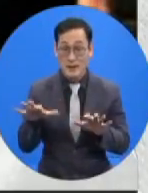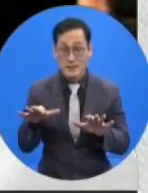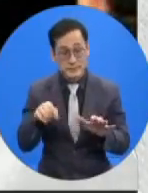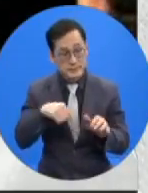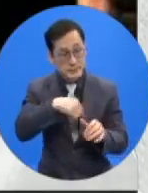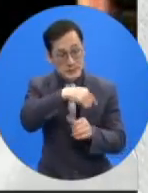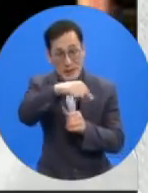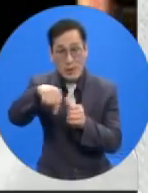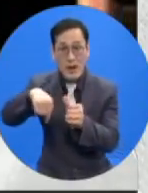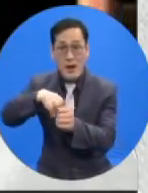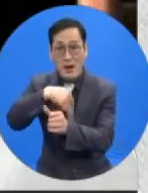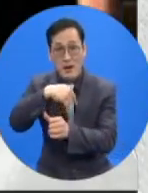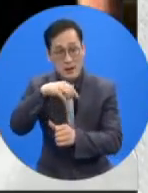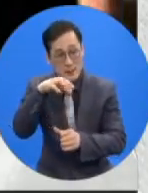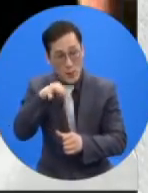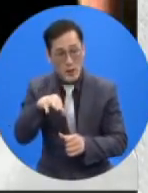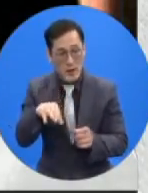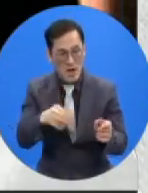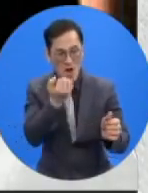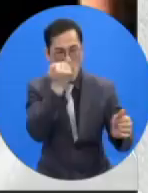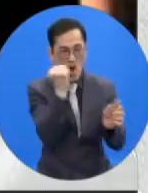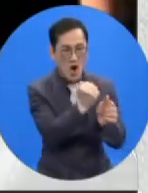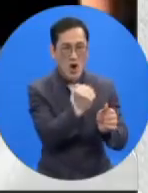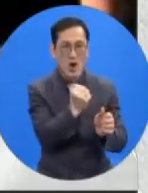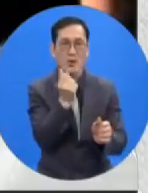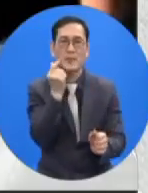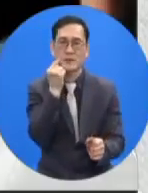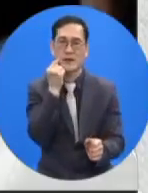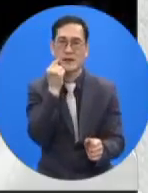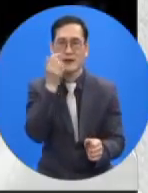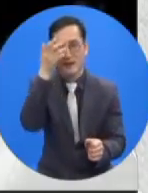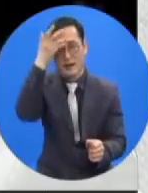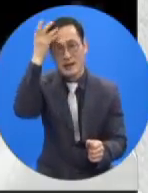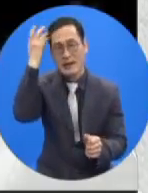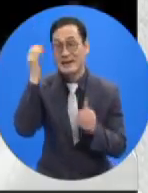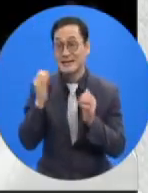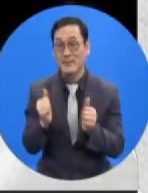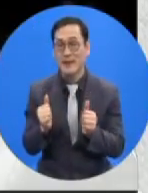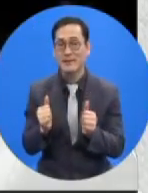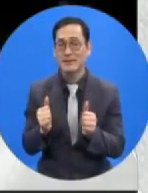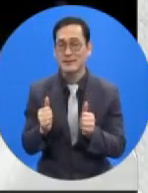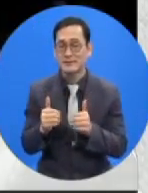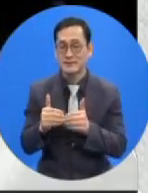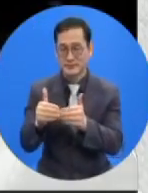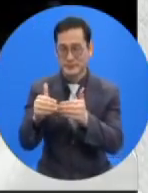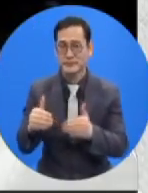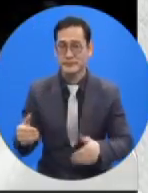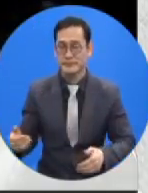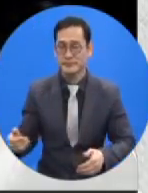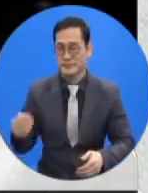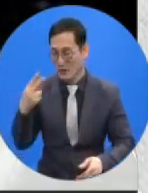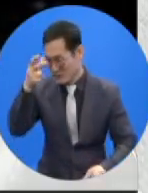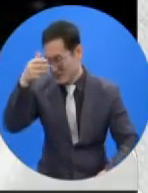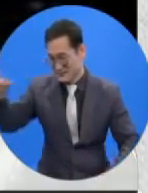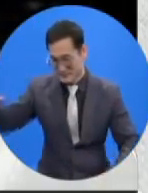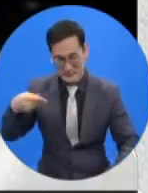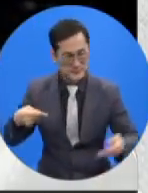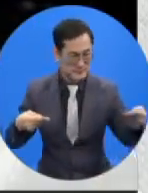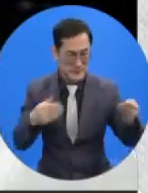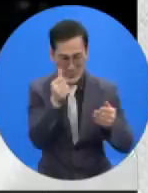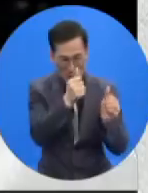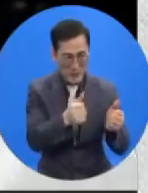그래서 저는요 이 재판만큼은 끝까지 지켜보고 이번 선거도 정말 제가 좀 불만스러운